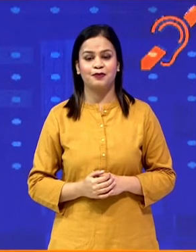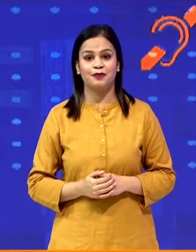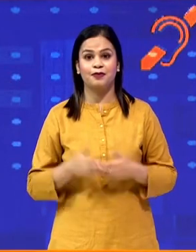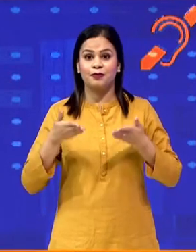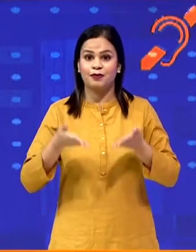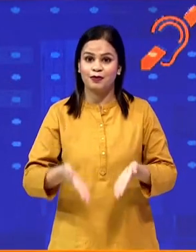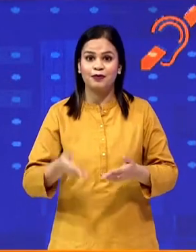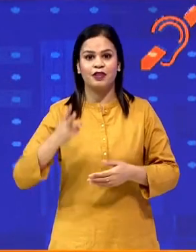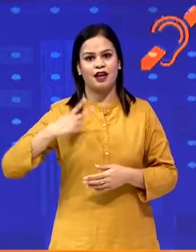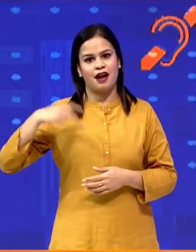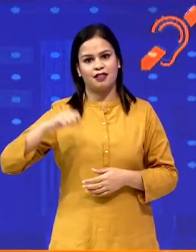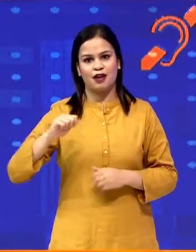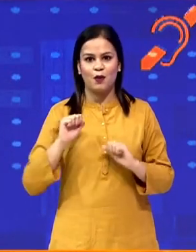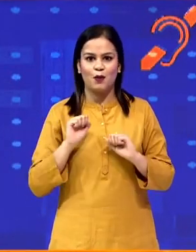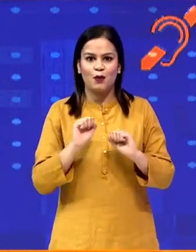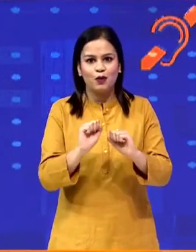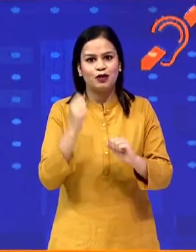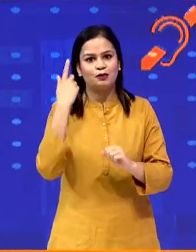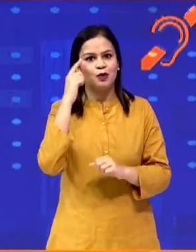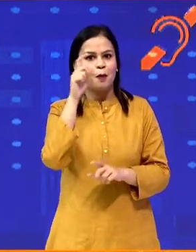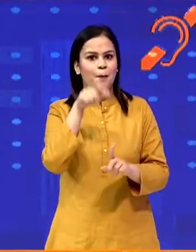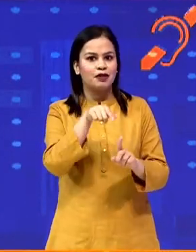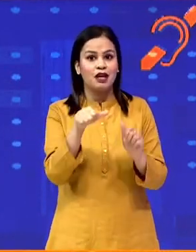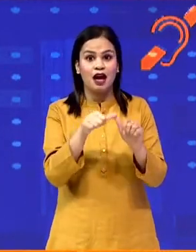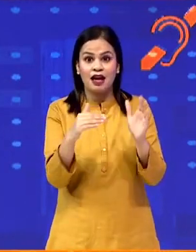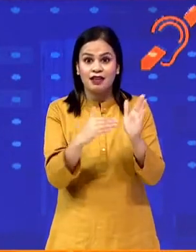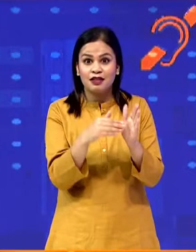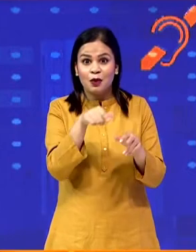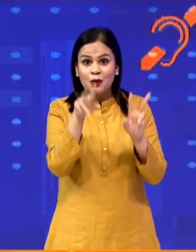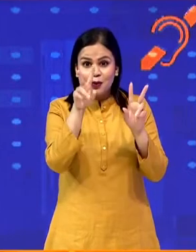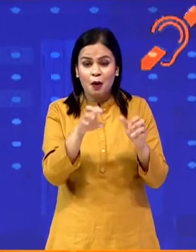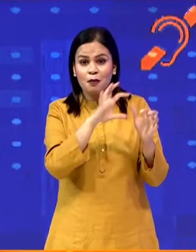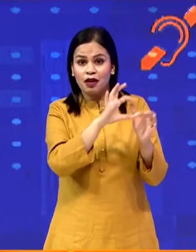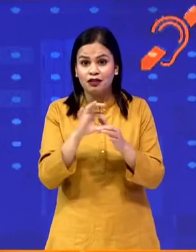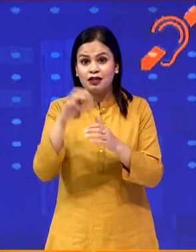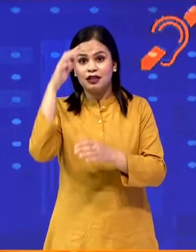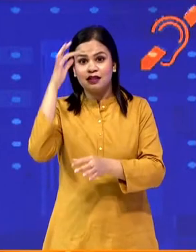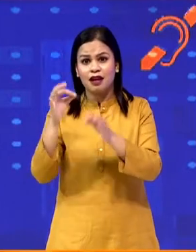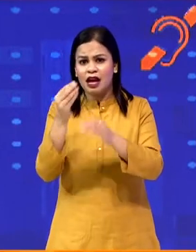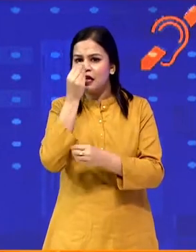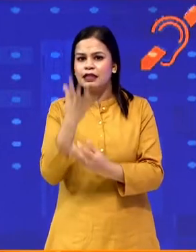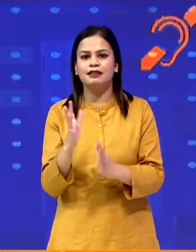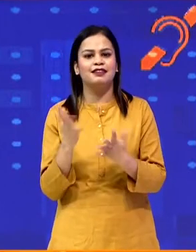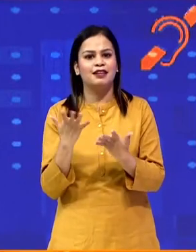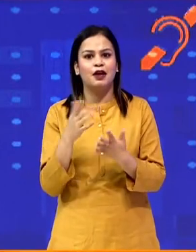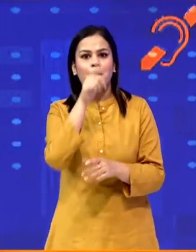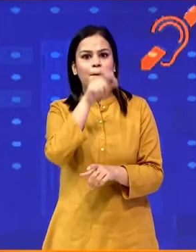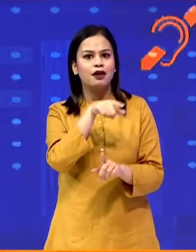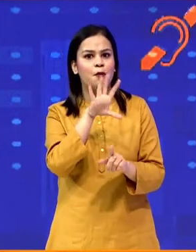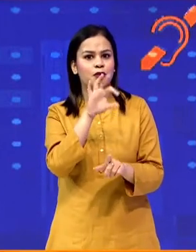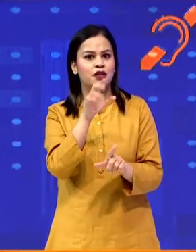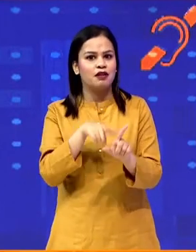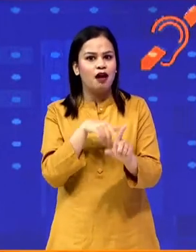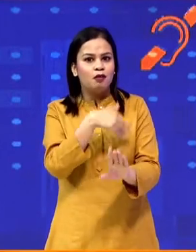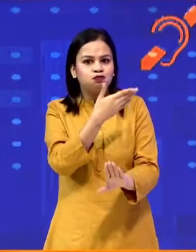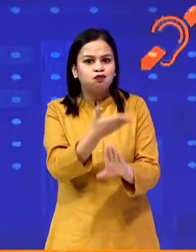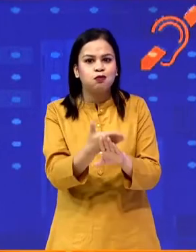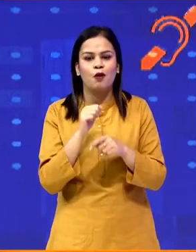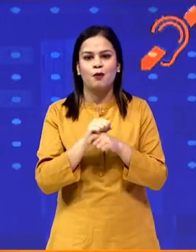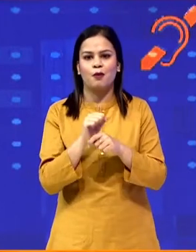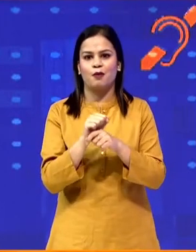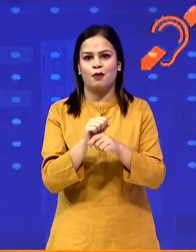और आपके अदालत में आजाद साहब के लिए जज का चुनाव करना मुश्किल था इतना लंबा अनुभव 50 साल का पॉलीटिकल